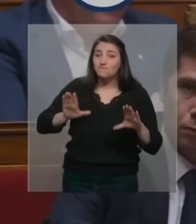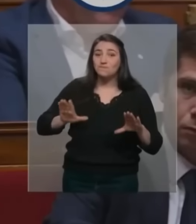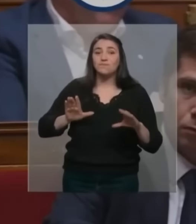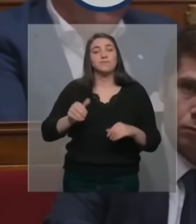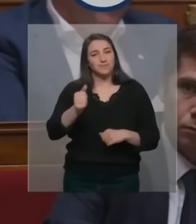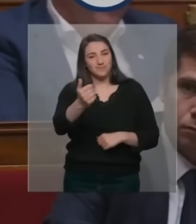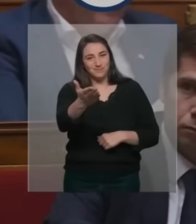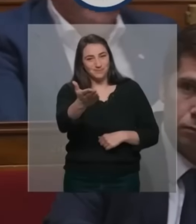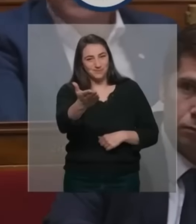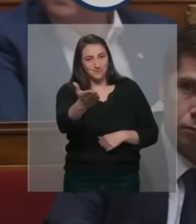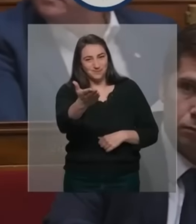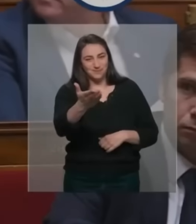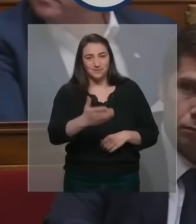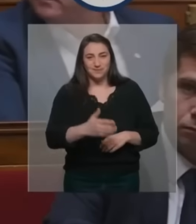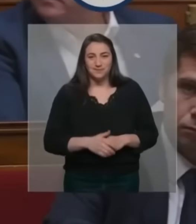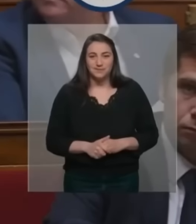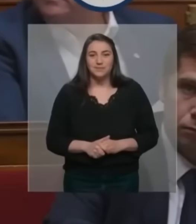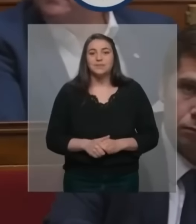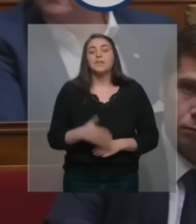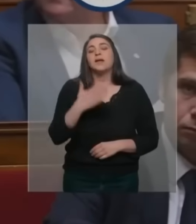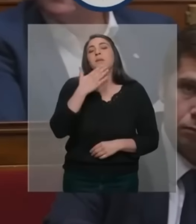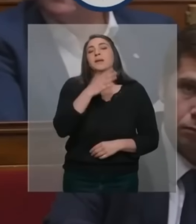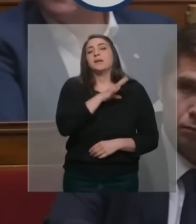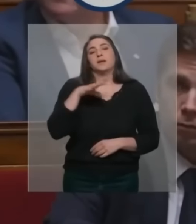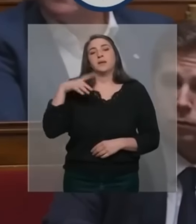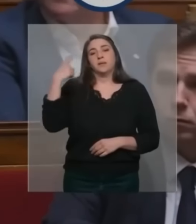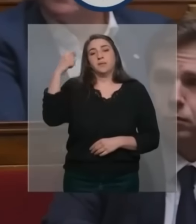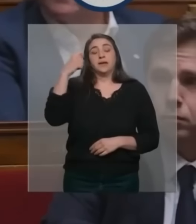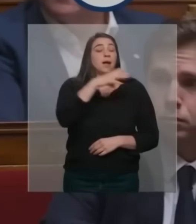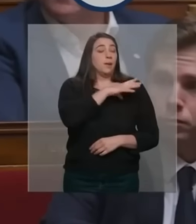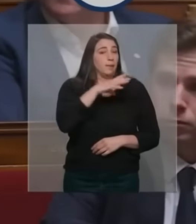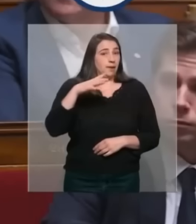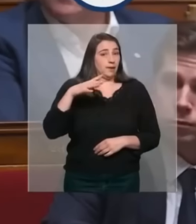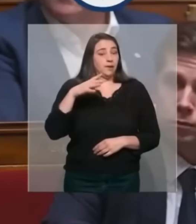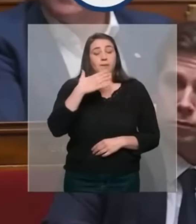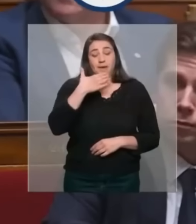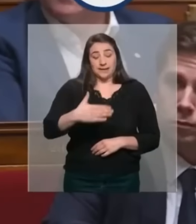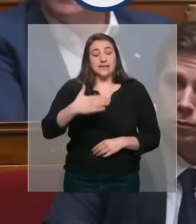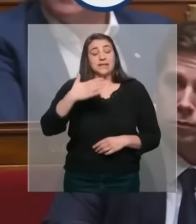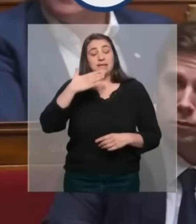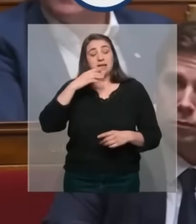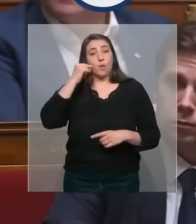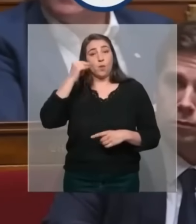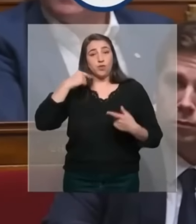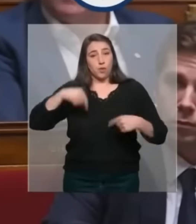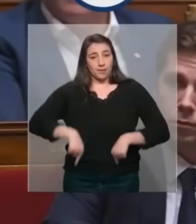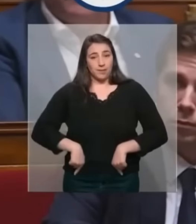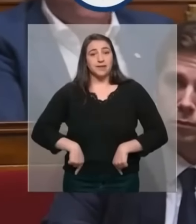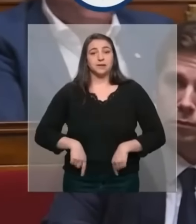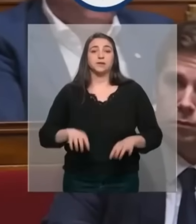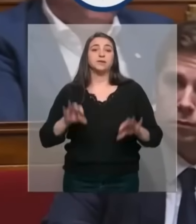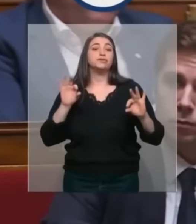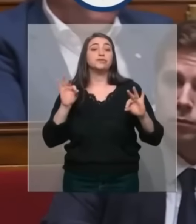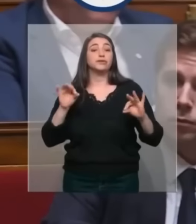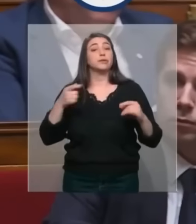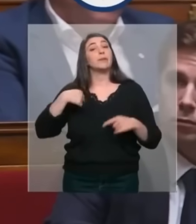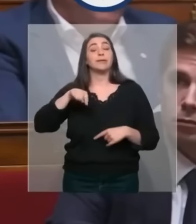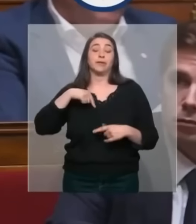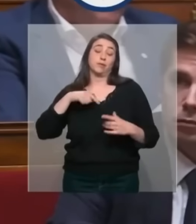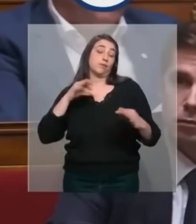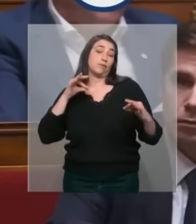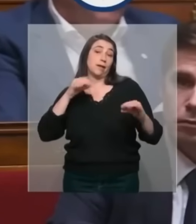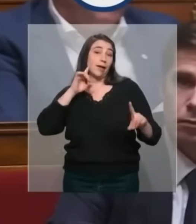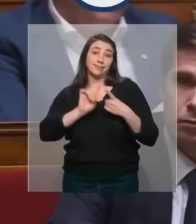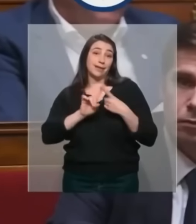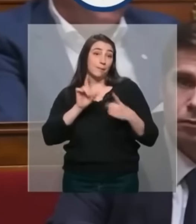madame berger merci madame la Présidente merci Monsieur le Ministre ce qui est terrifiant c'est qu' quand nous évoquons la question de l'antisémitisme